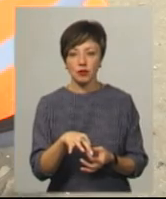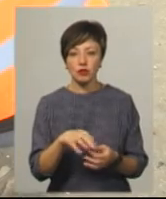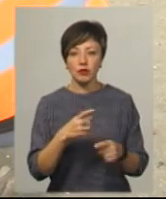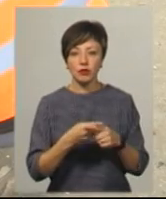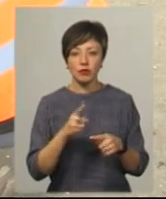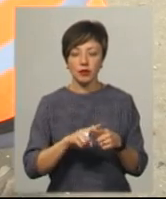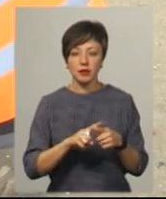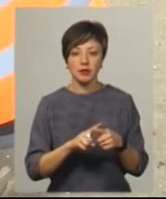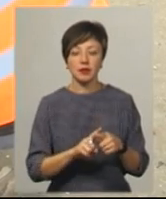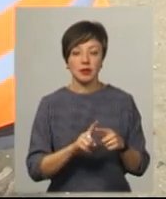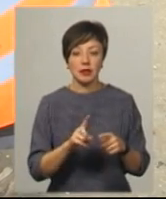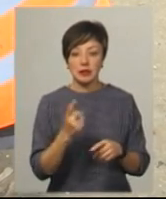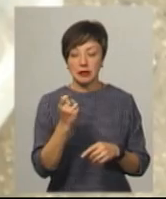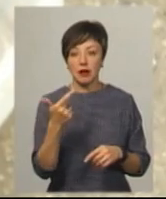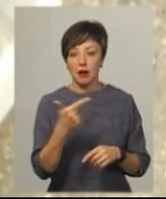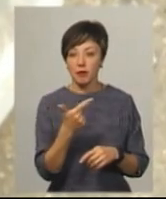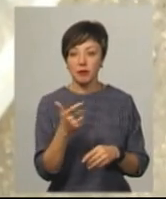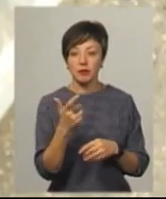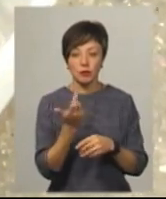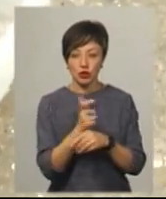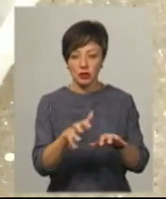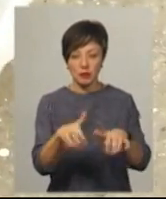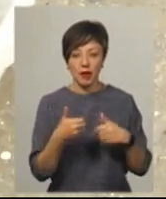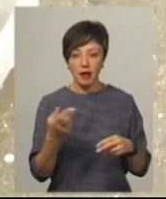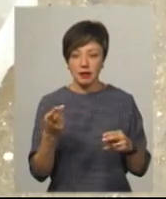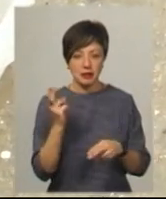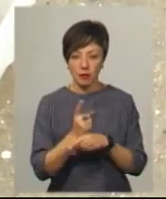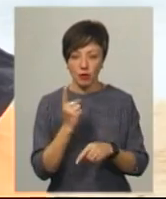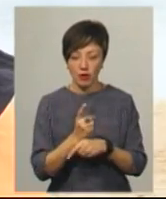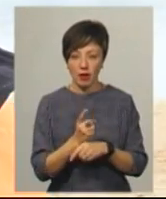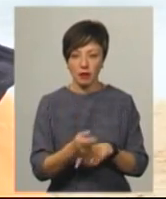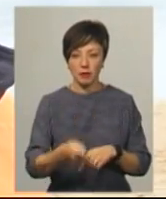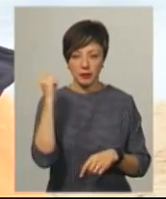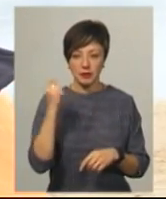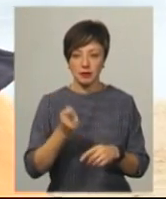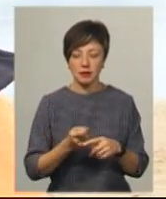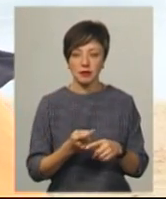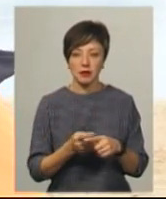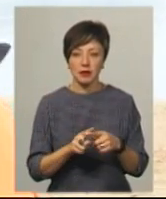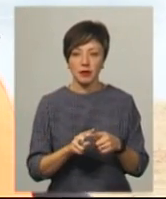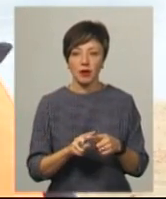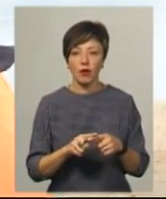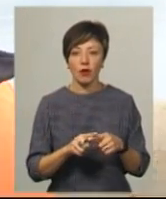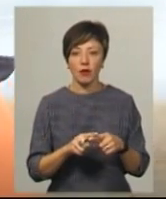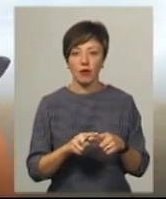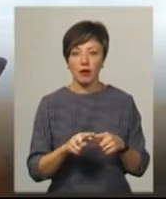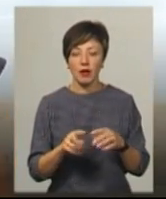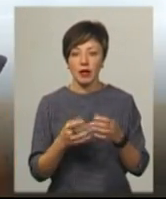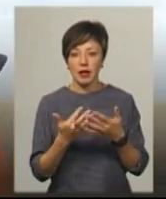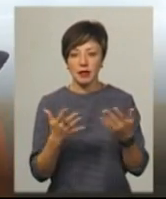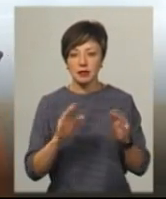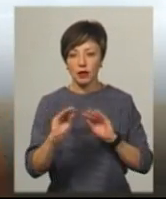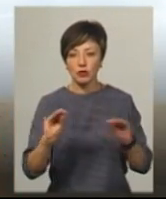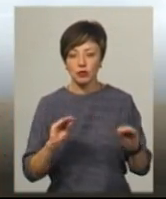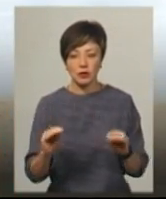окунь. Рибу більше 100 грам забороняється забирати з води без підсаки. Заборонено рознесені всякі монтажі,